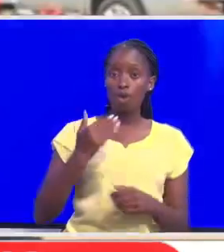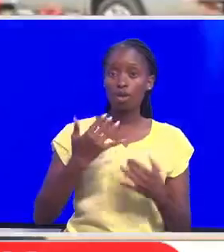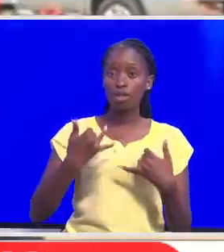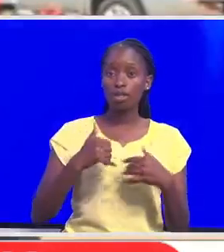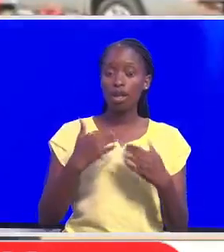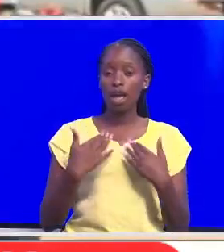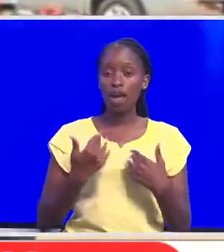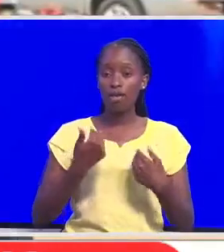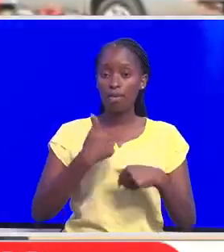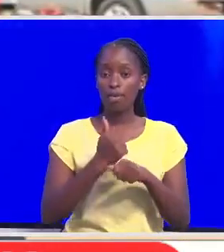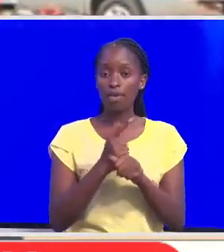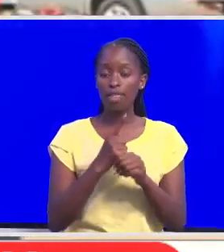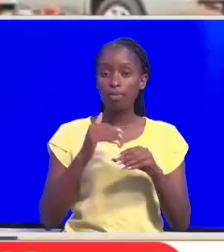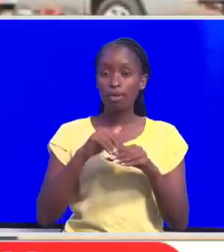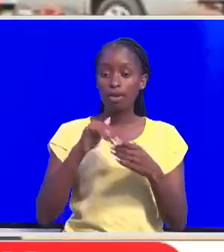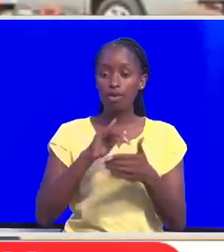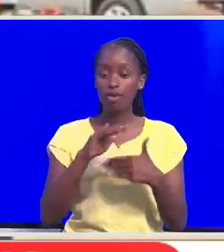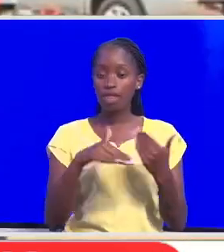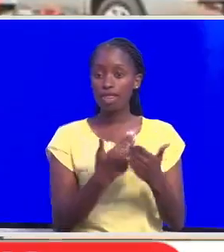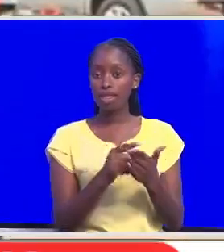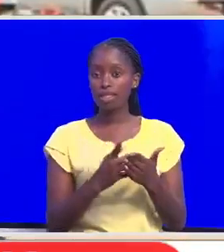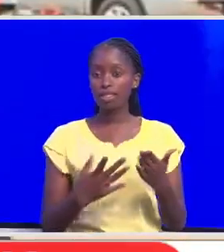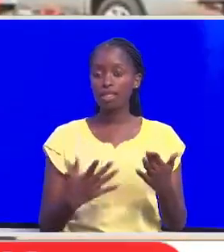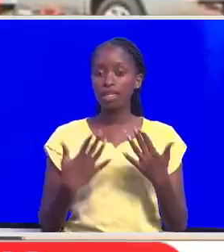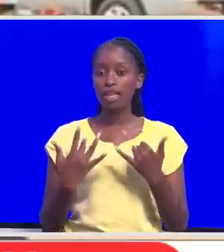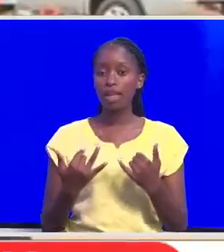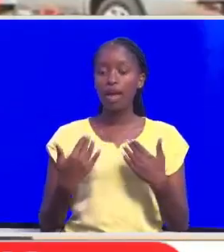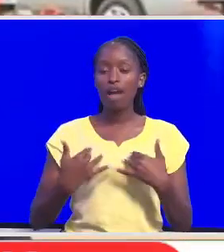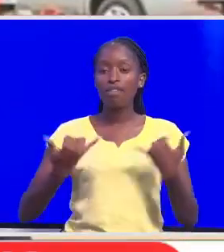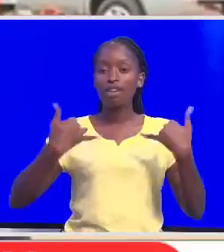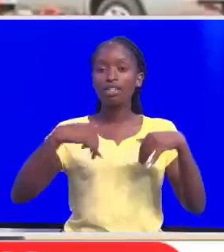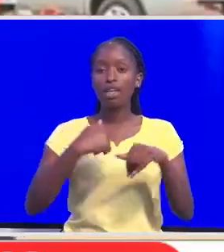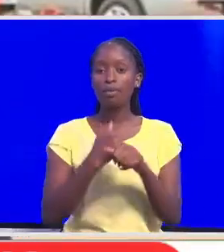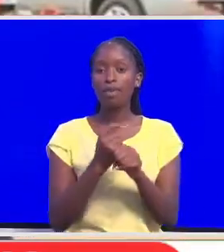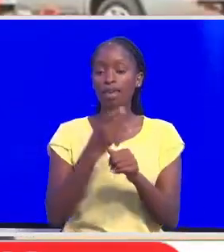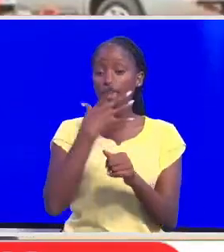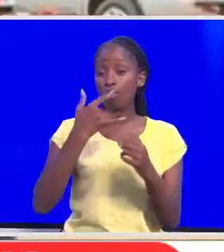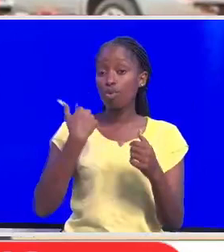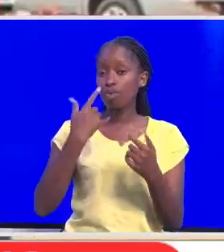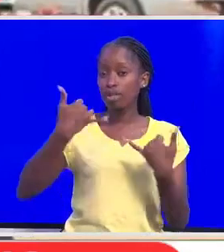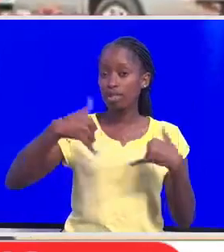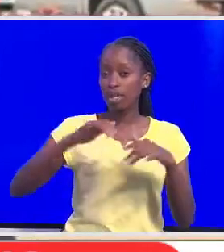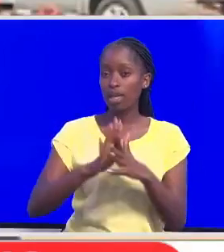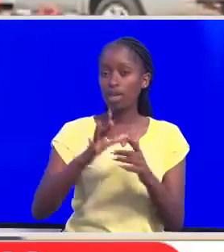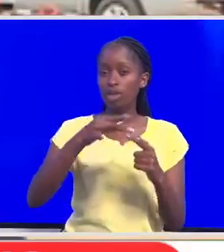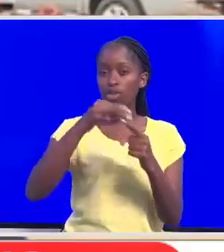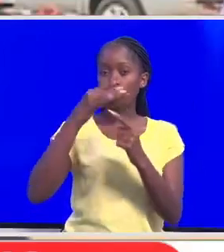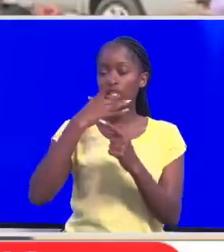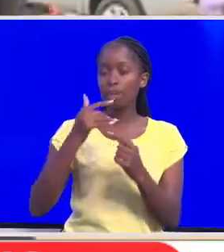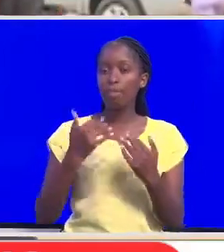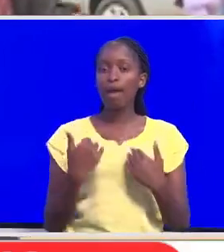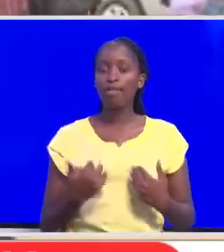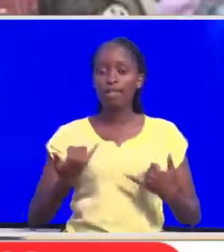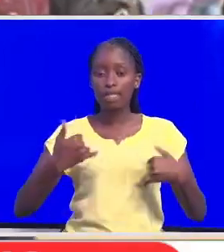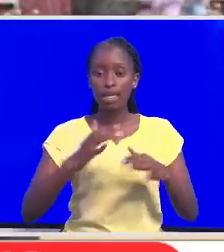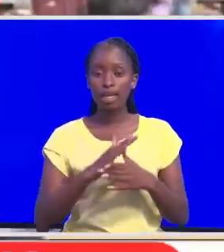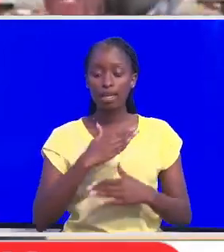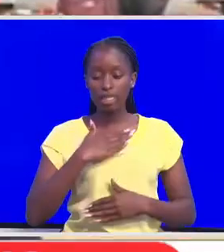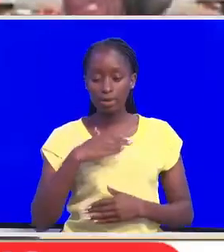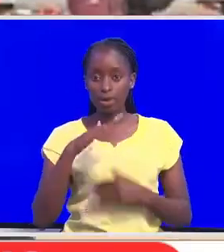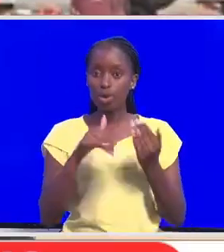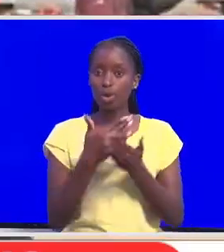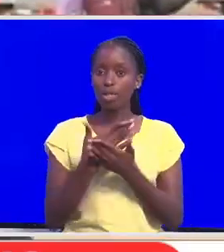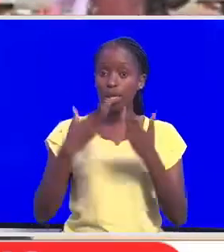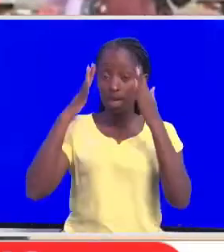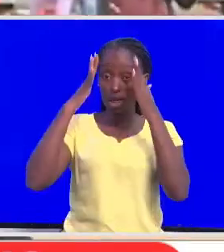Kenya, sisi kama Wakenya ambao hatukumchagua na wale wengine walimchagua, tuliheshimu uamuzi wa mahakama na tukakubali kama rais